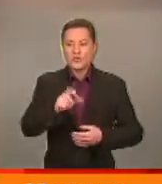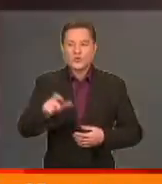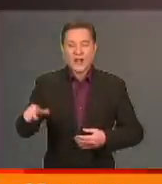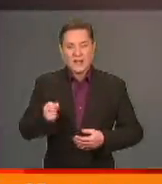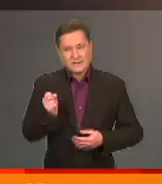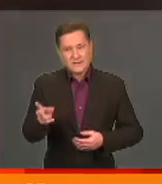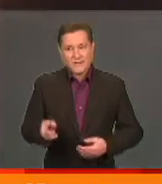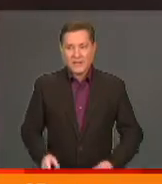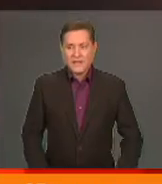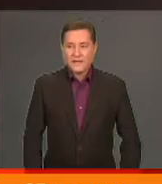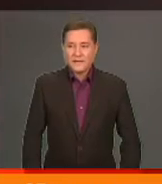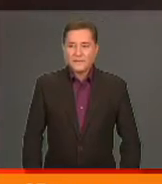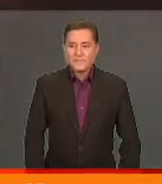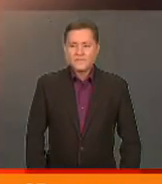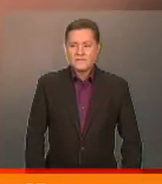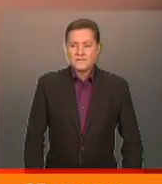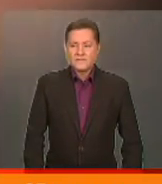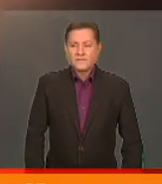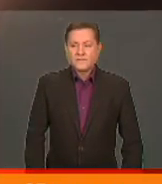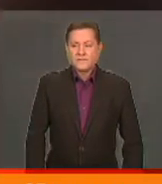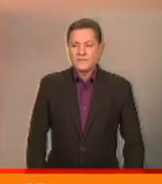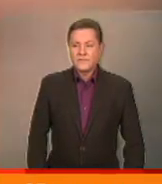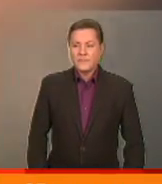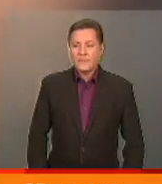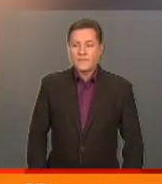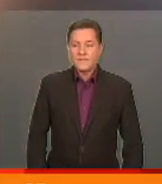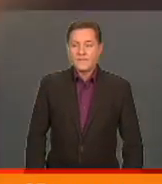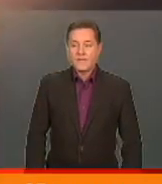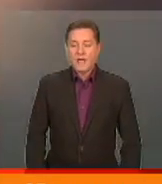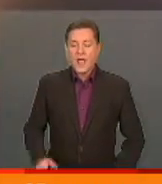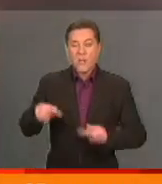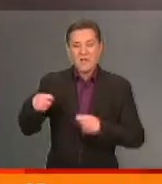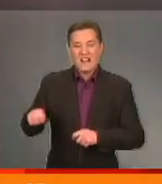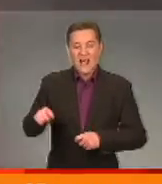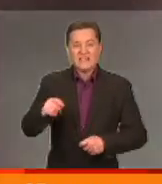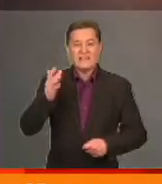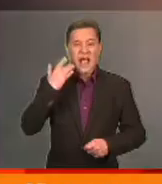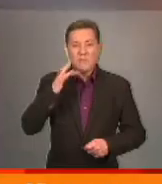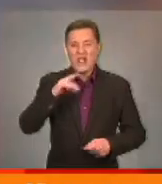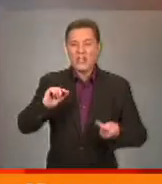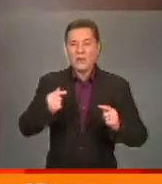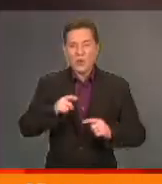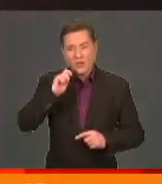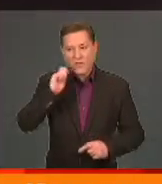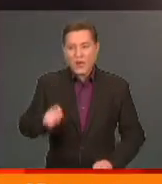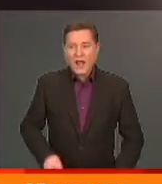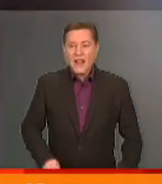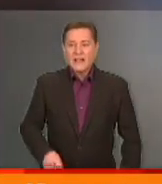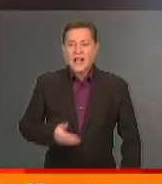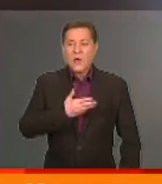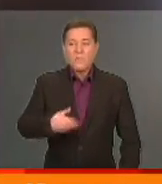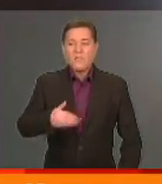тобі? Продався Америці, проти України. До 14-го року ми жили щасливо. Ми